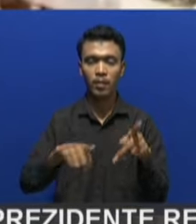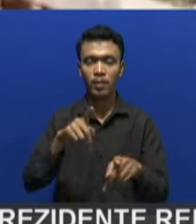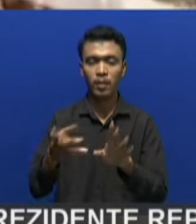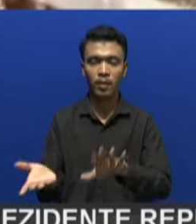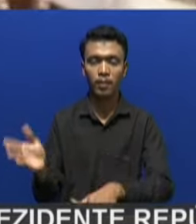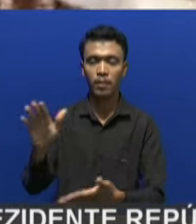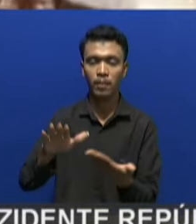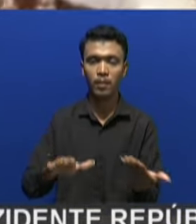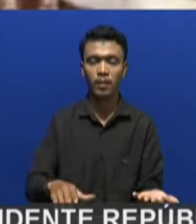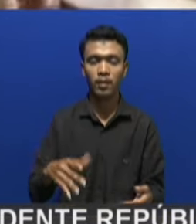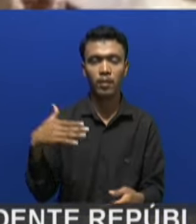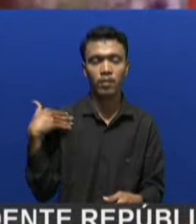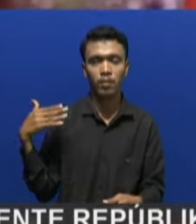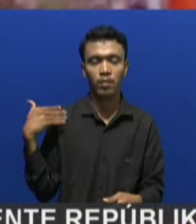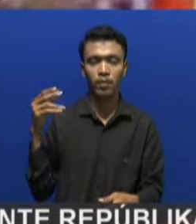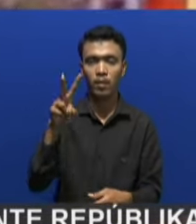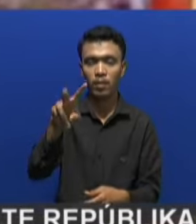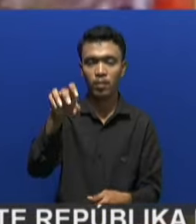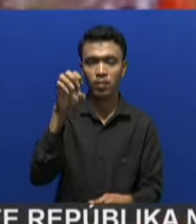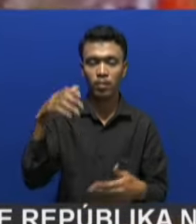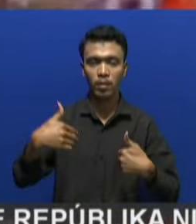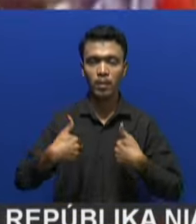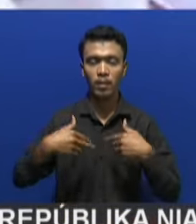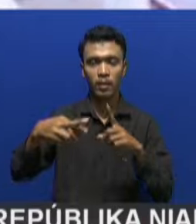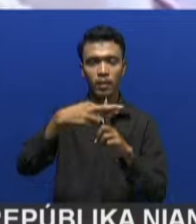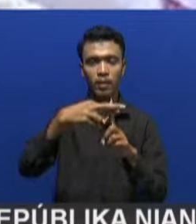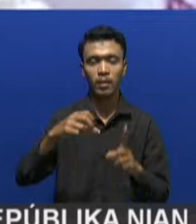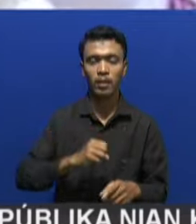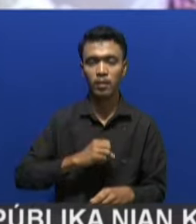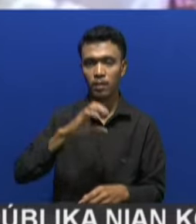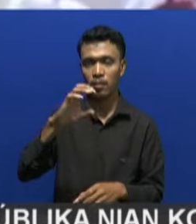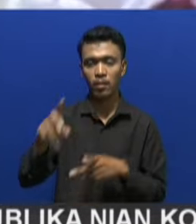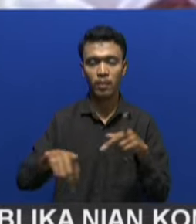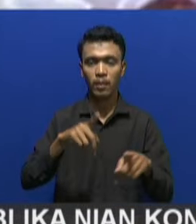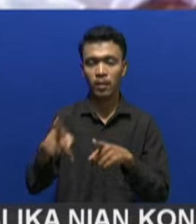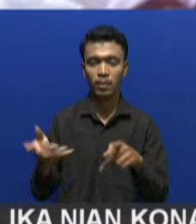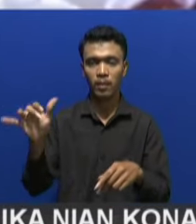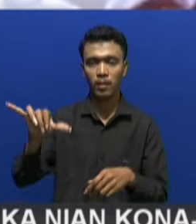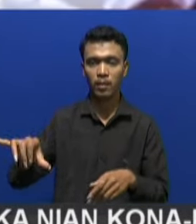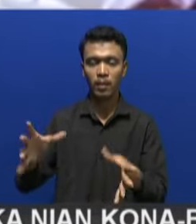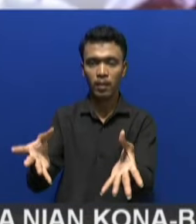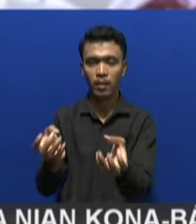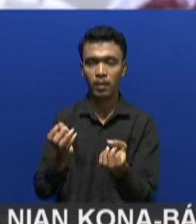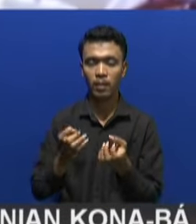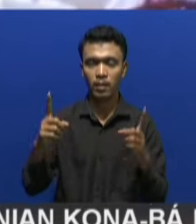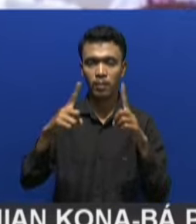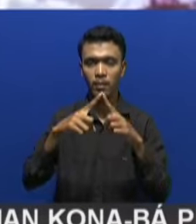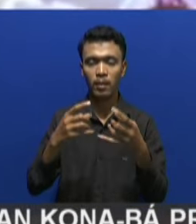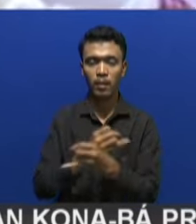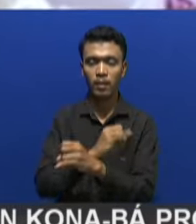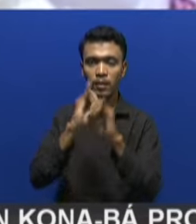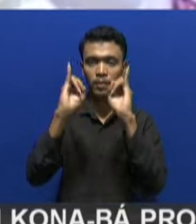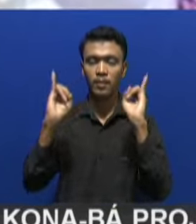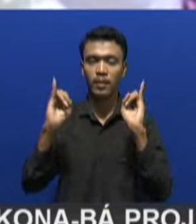zoven atus rua resen ia rate Santa Cruz, tamba manifesta sirani hakarak ba ukun rasikan.